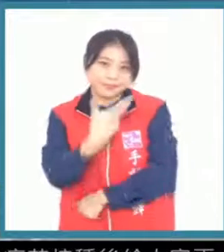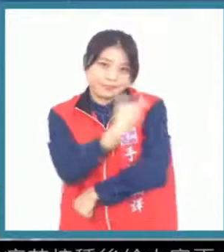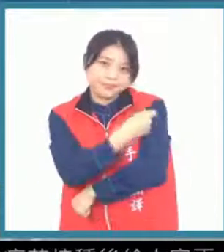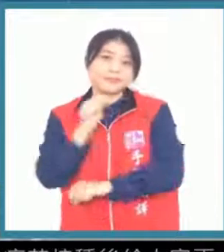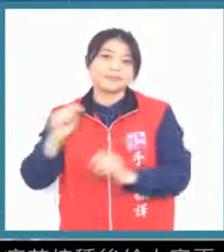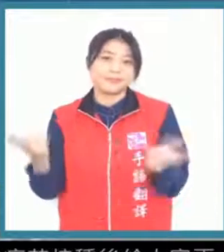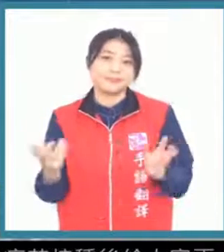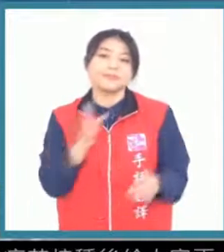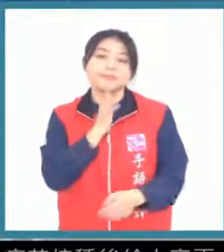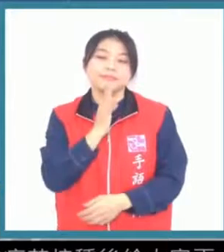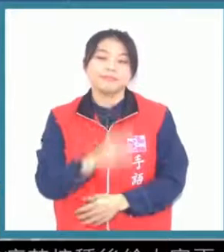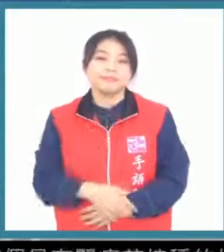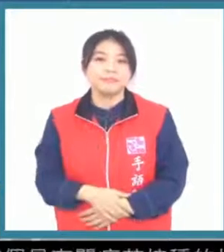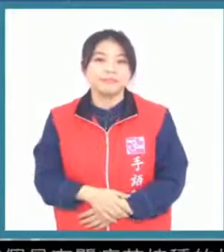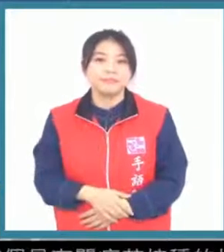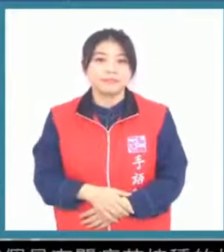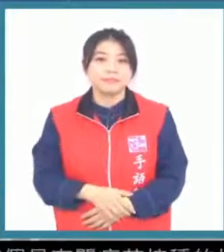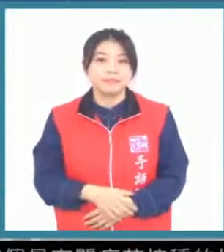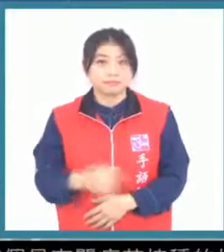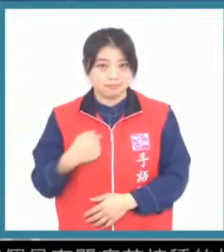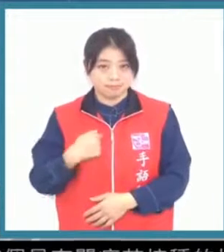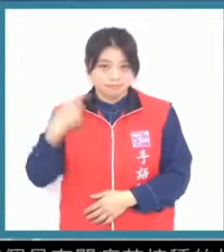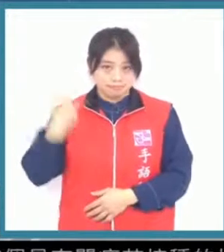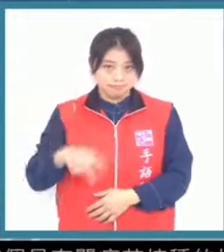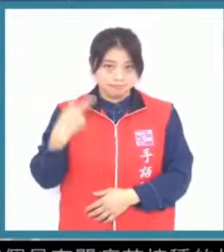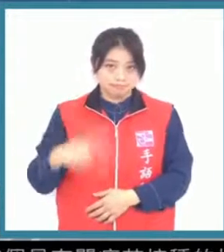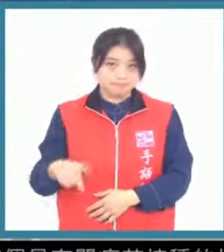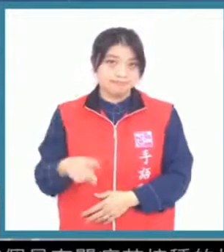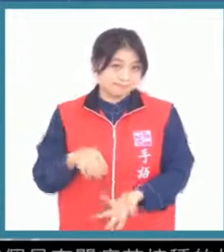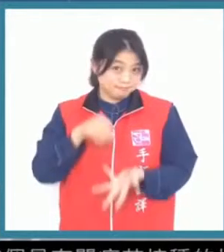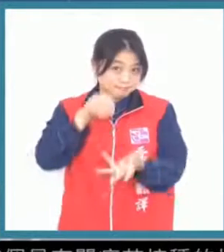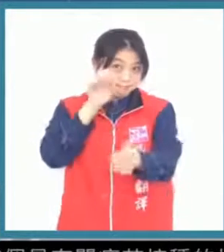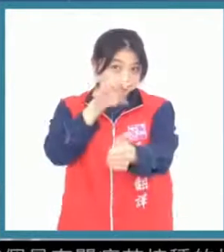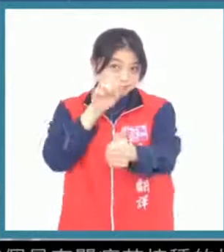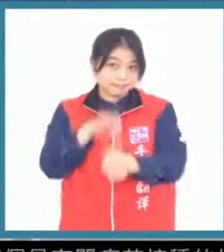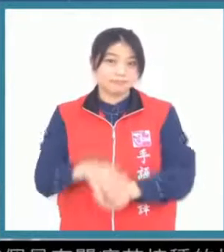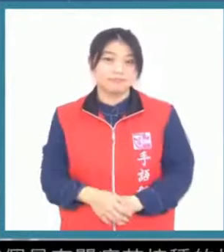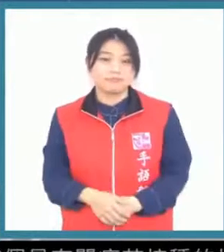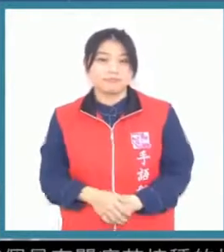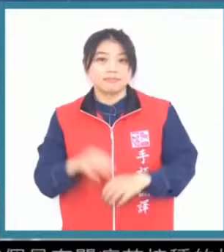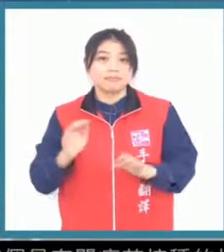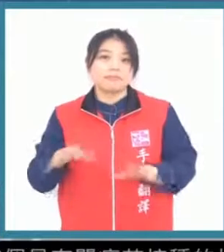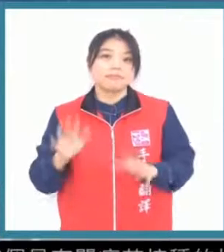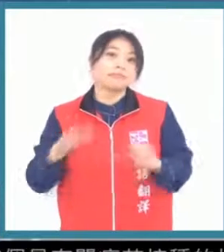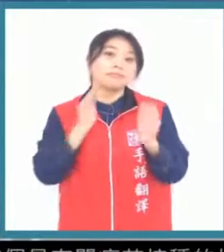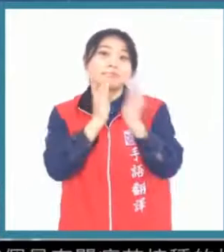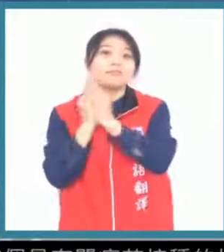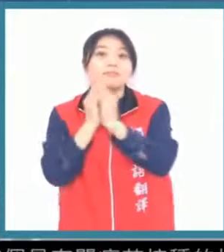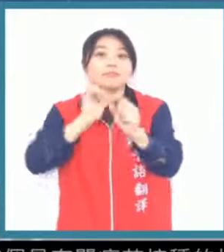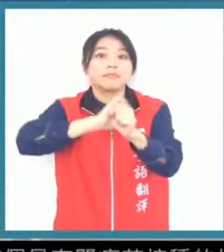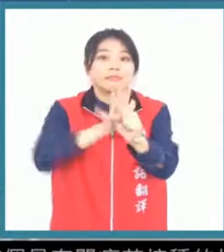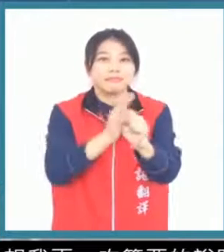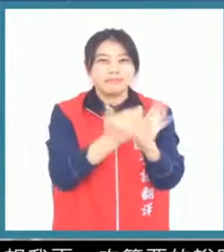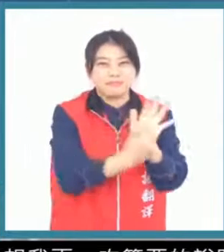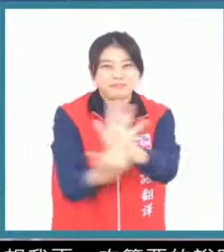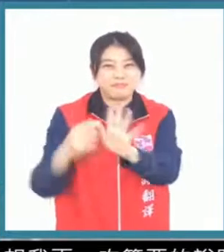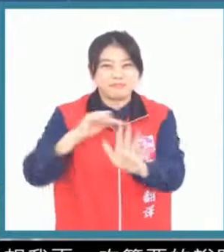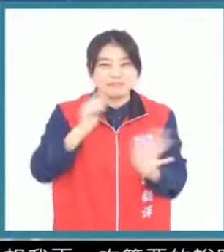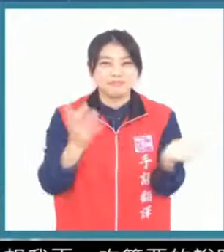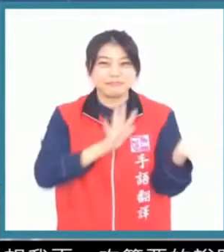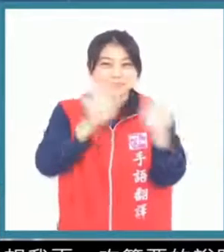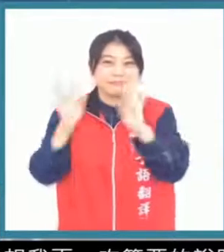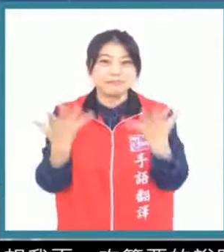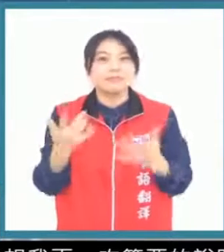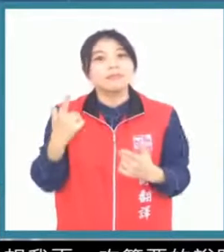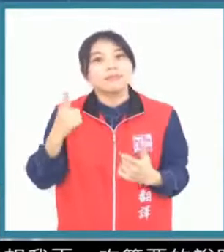况。那我想我再次简要的说明目前桃园的防疫状况。那么在远